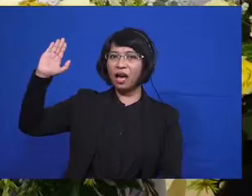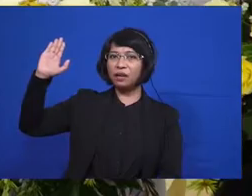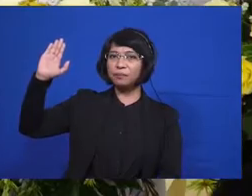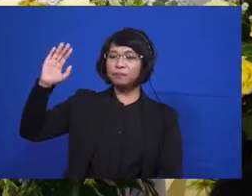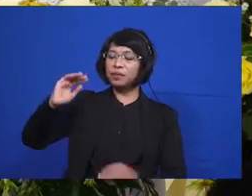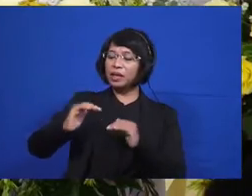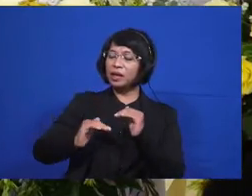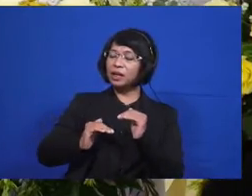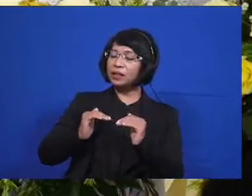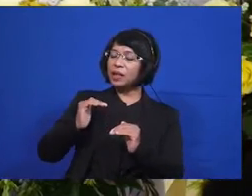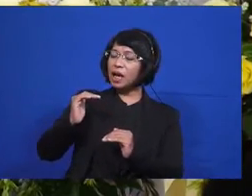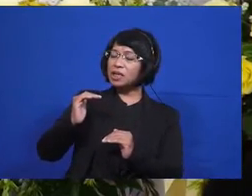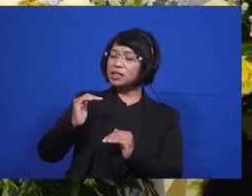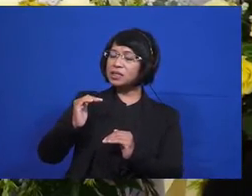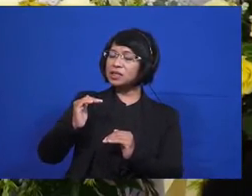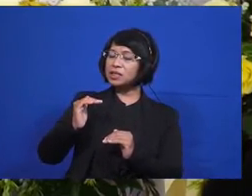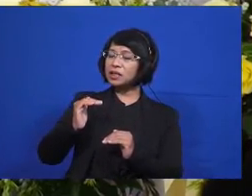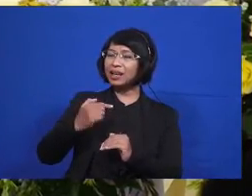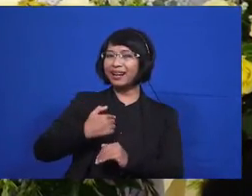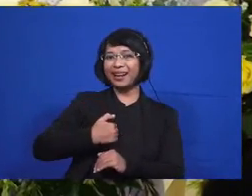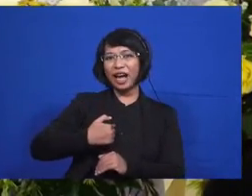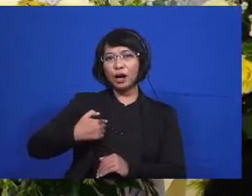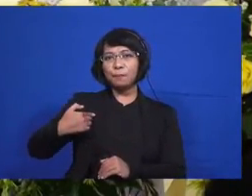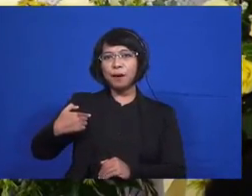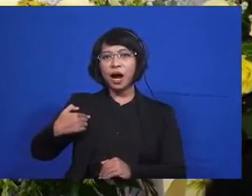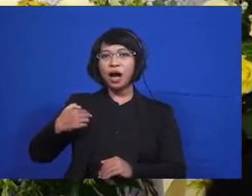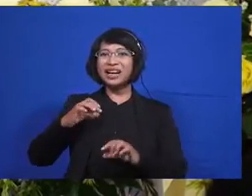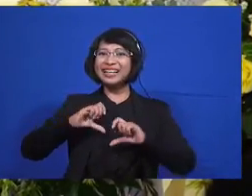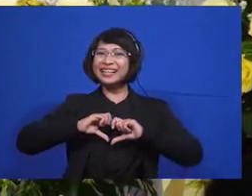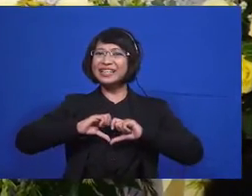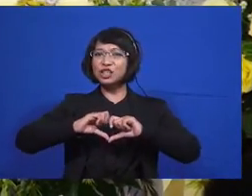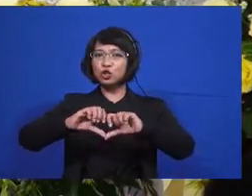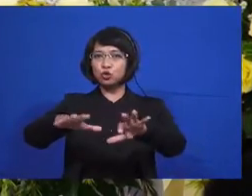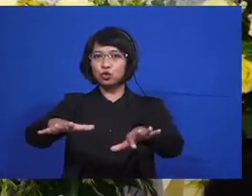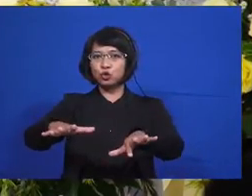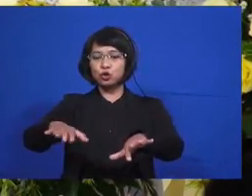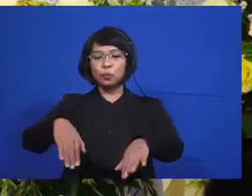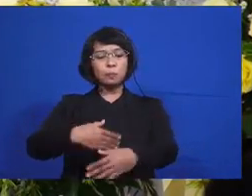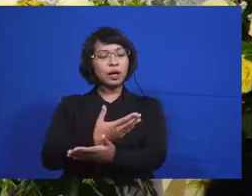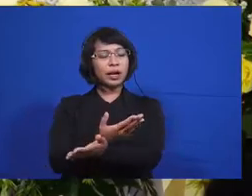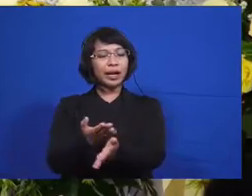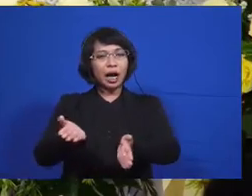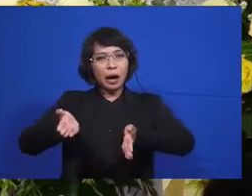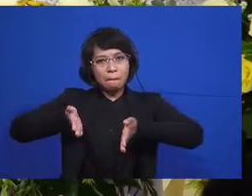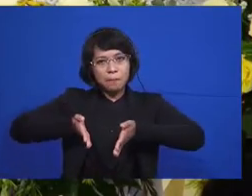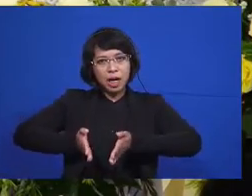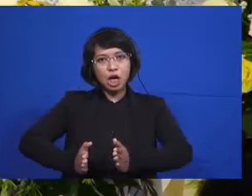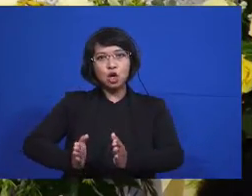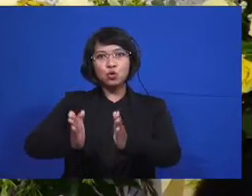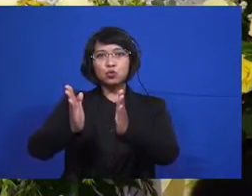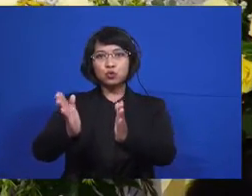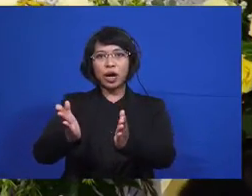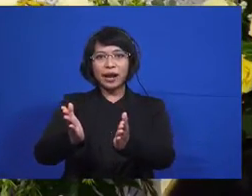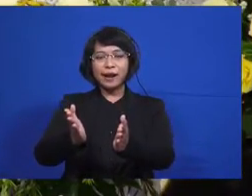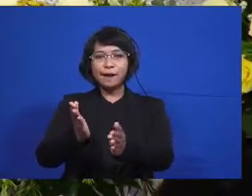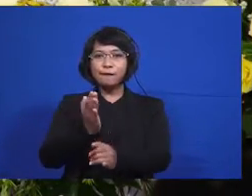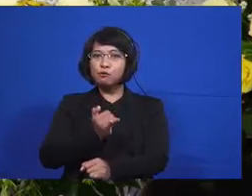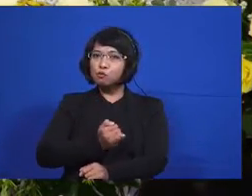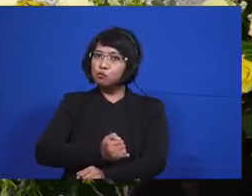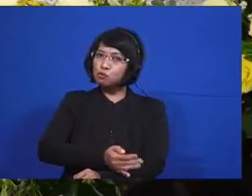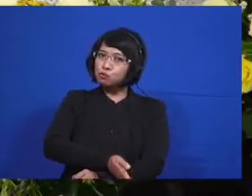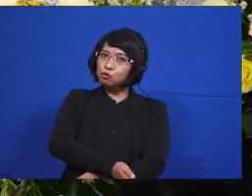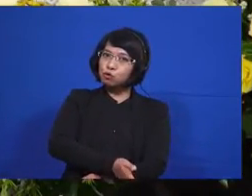Atas nama Kristus, mereka meneruskan kurban